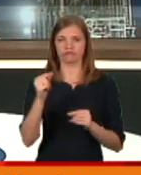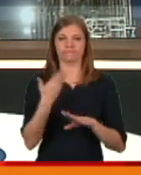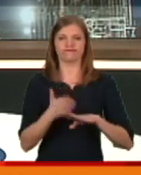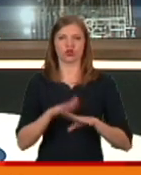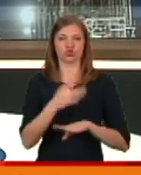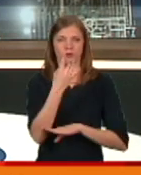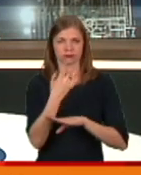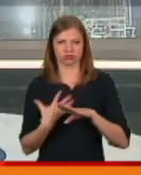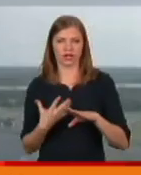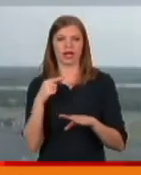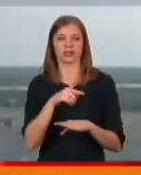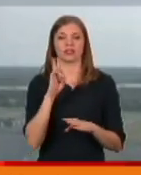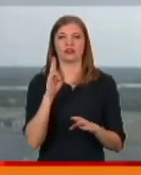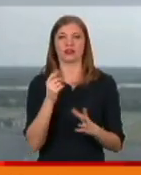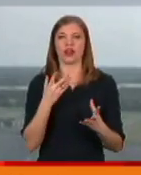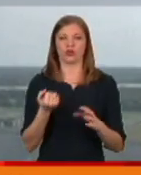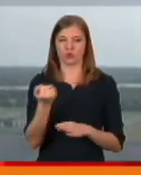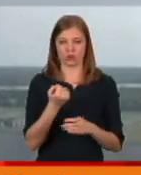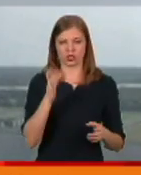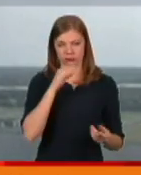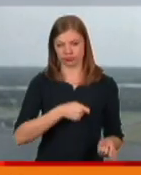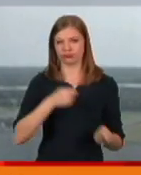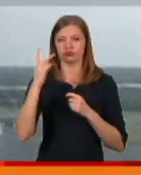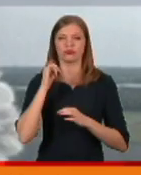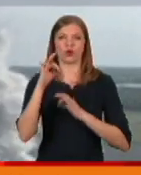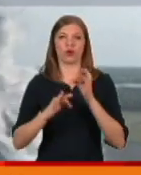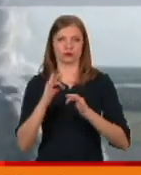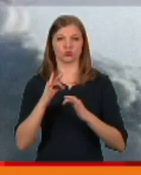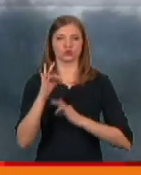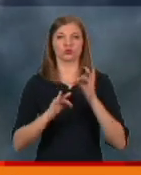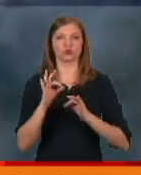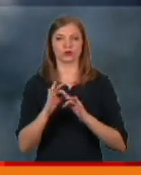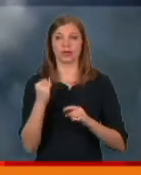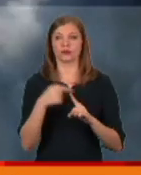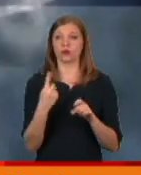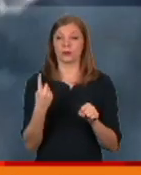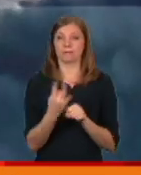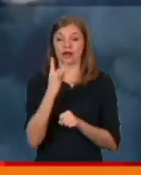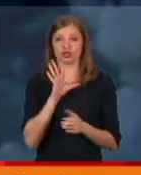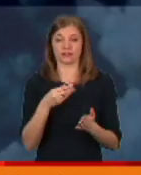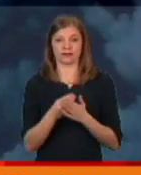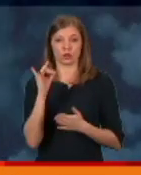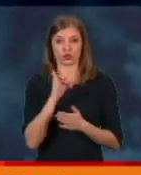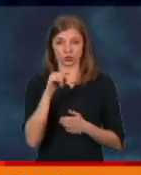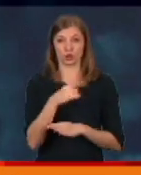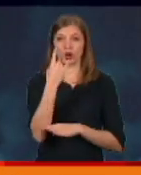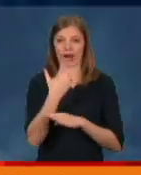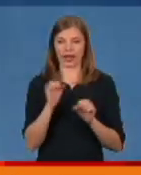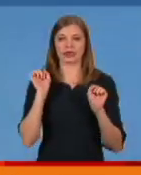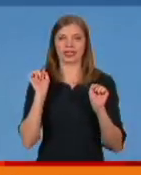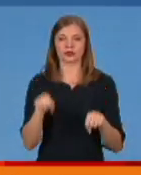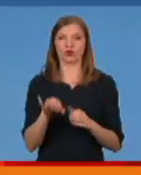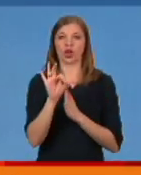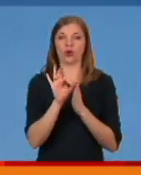ракети Falcon Heavy. Носій вивів на орбіту супутник. При цьому вперше у своїй історії ракета змогла